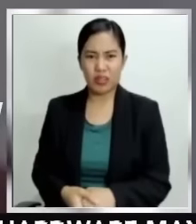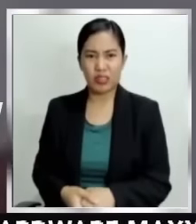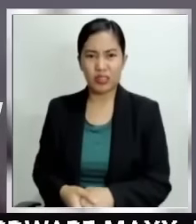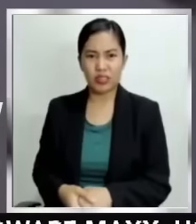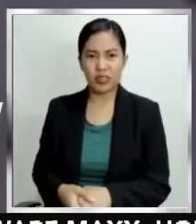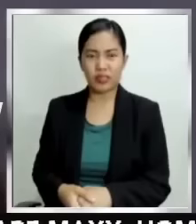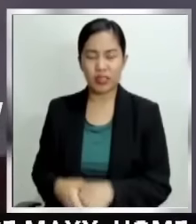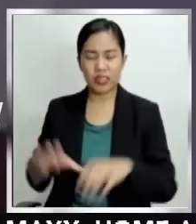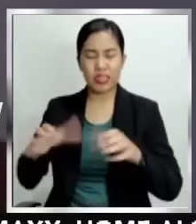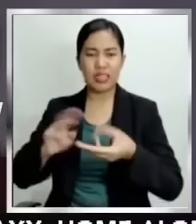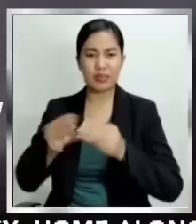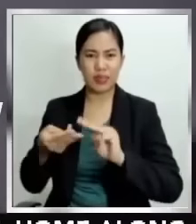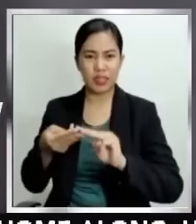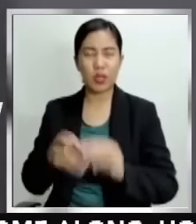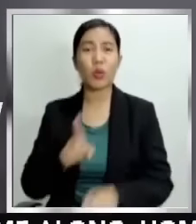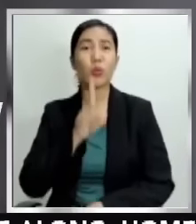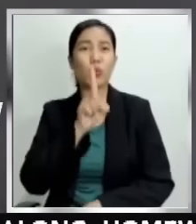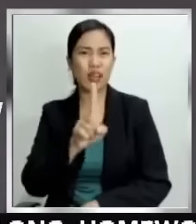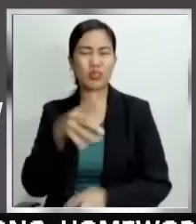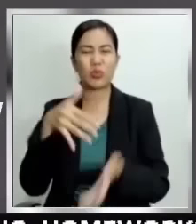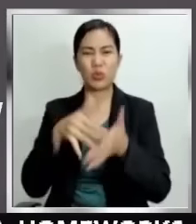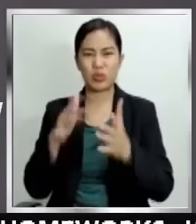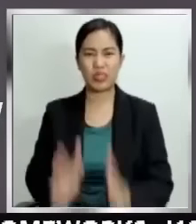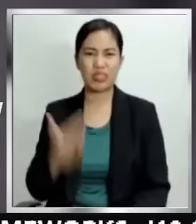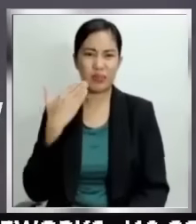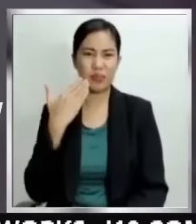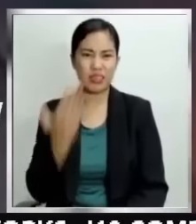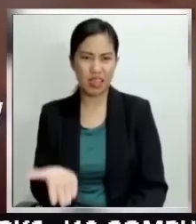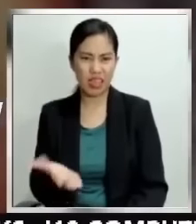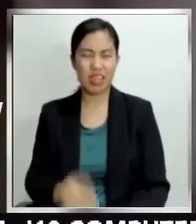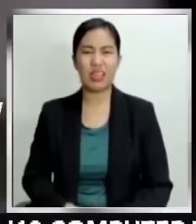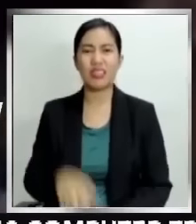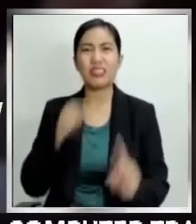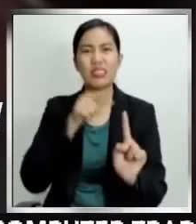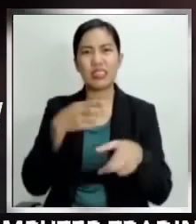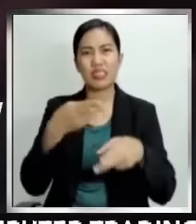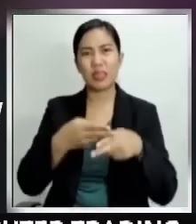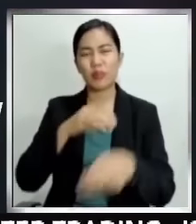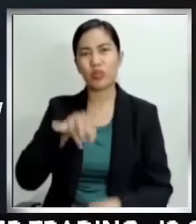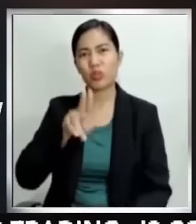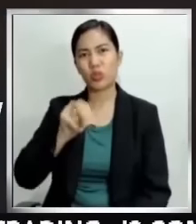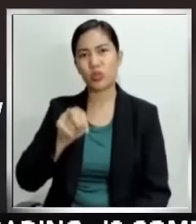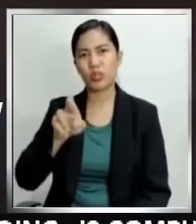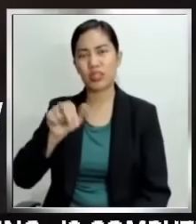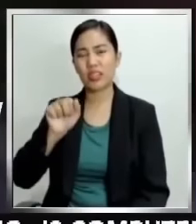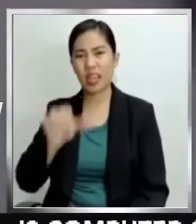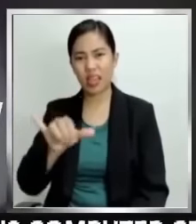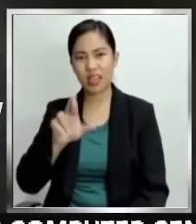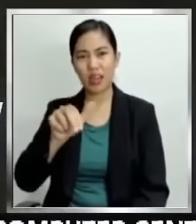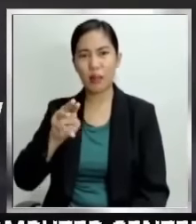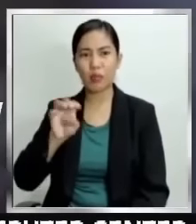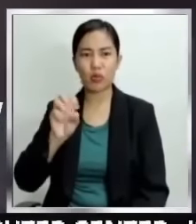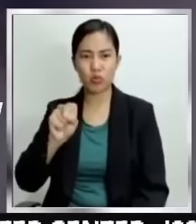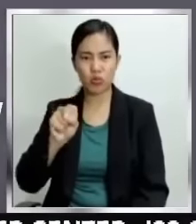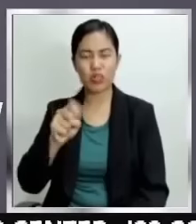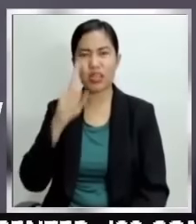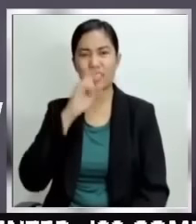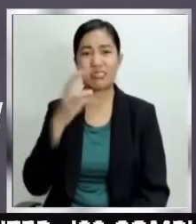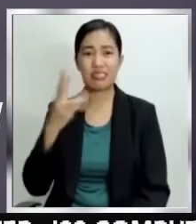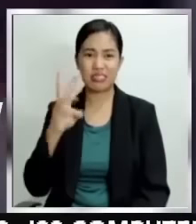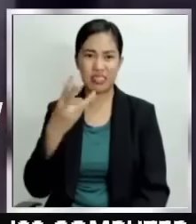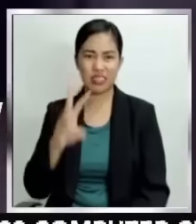estudyante ang namatay na kinilalang si Junrey Ramos, 16 na taong gulang. Mahigit 20 ang